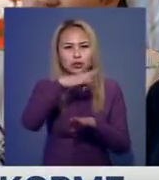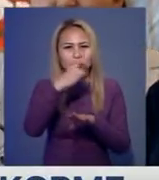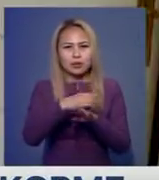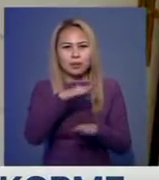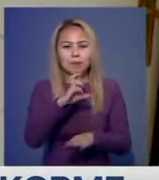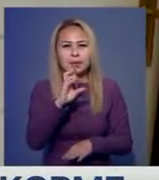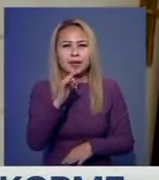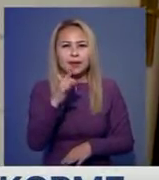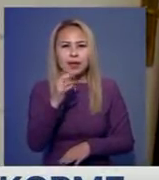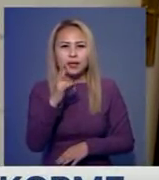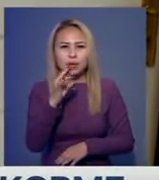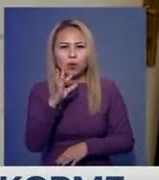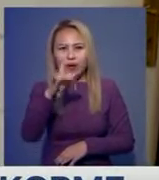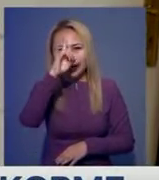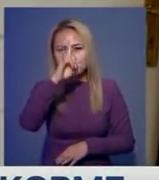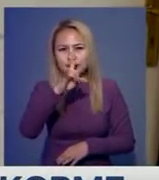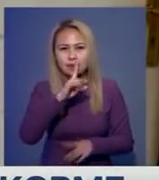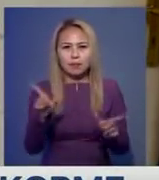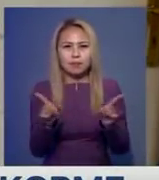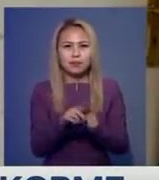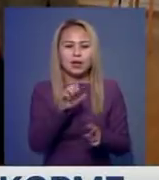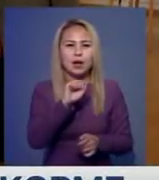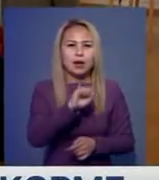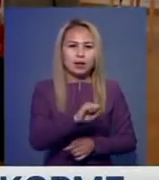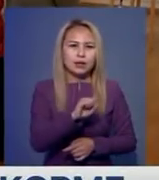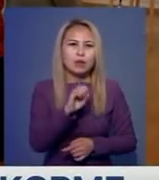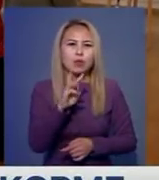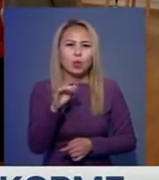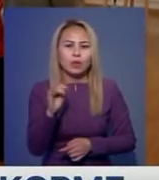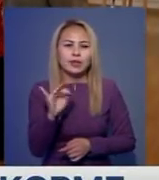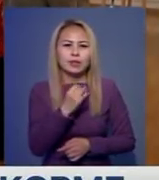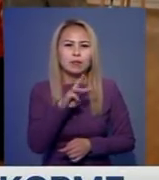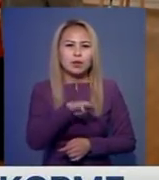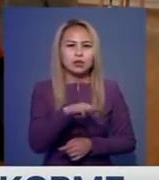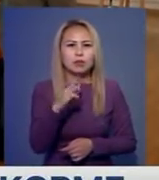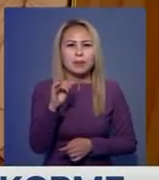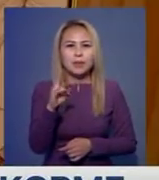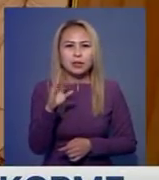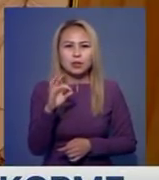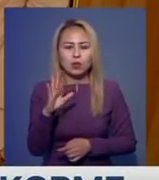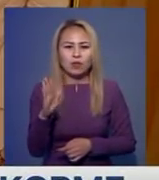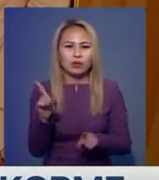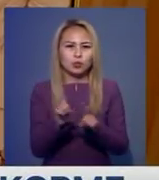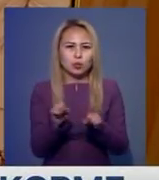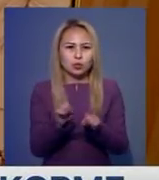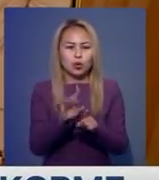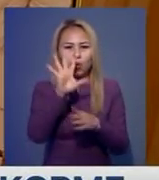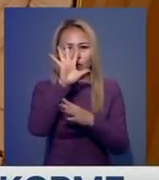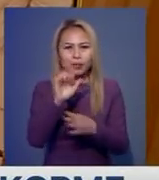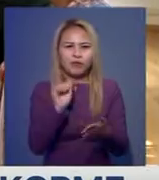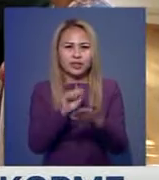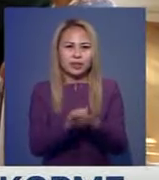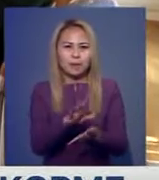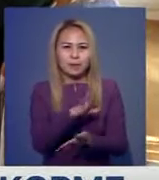Талғат Бегелдинов пен Қазақтың қос батыр қызы Қасмерген Әлия Малдағұлова мен пулеметші Мәншүк Маметовалардың да суреттері